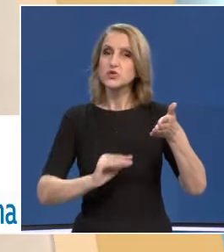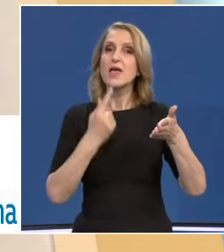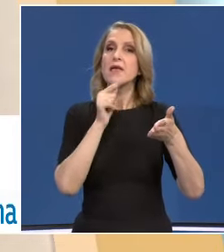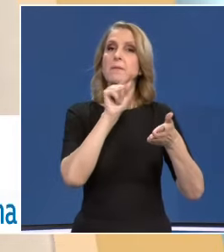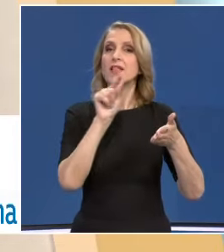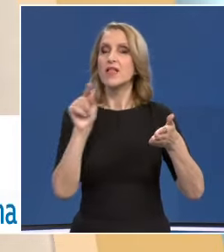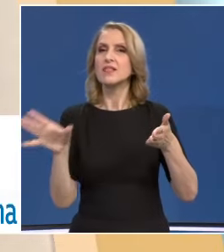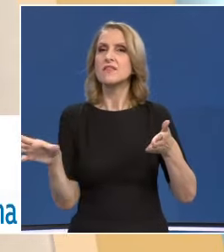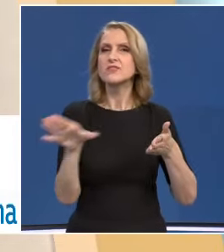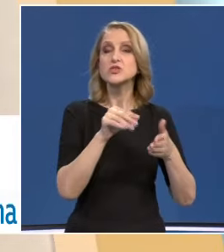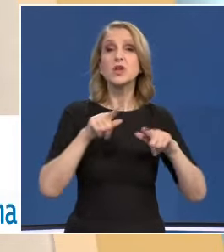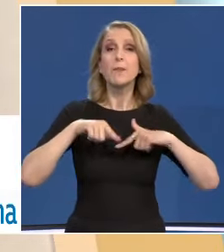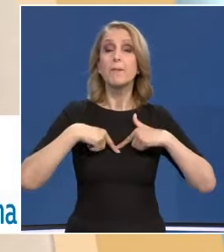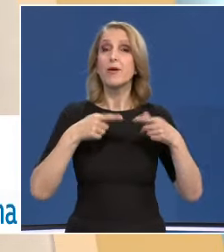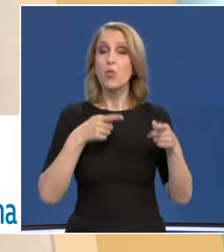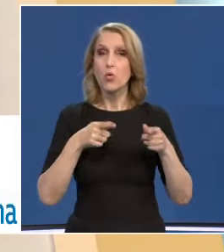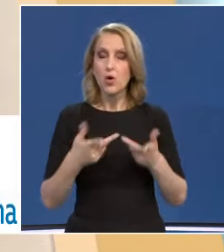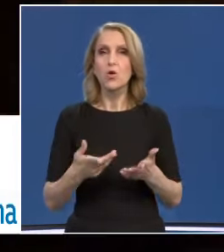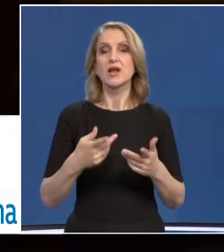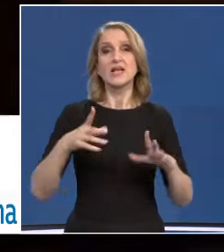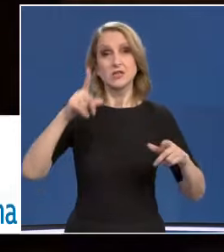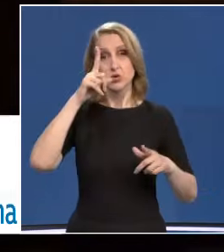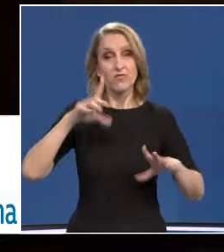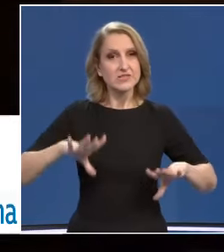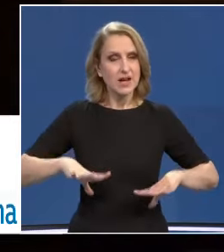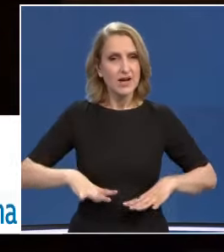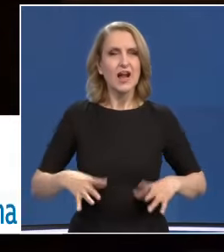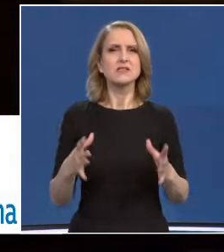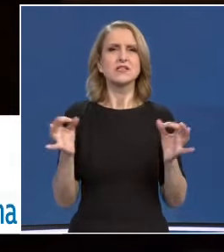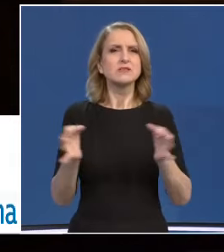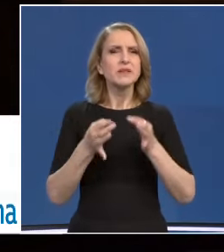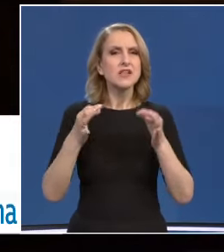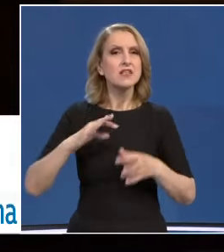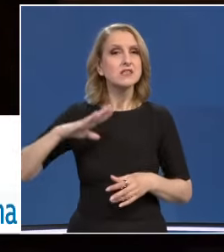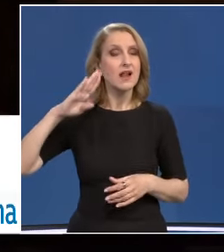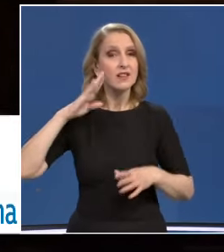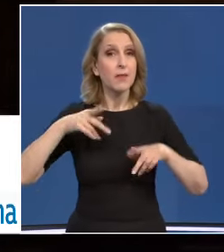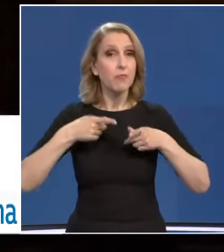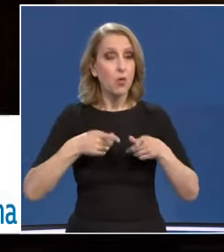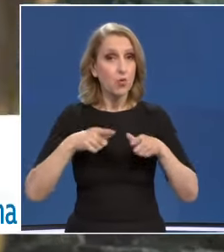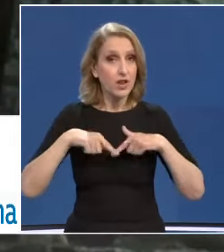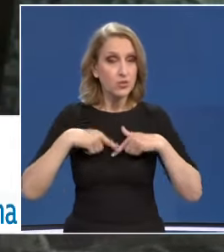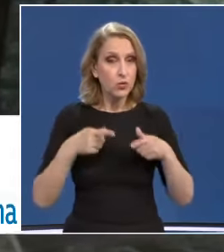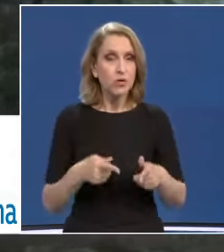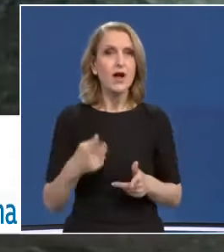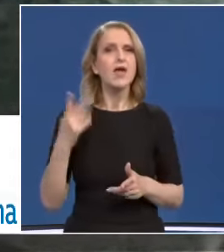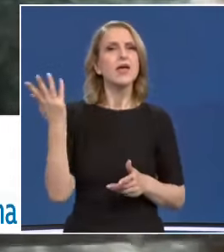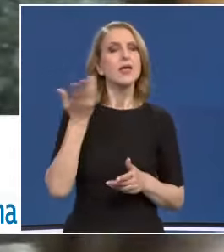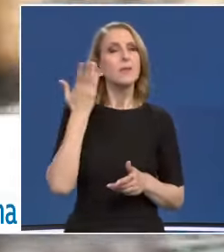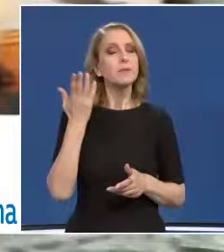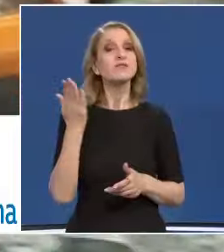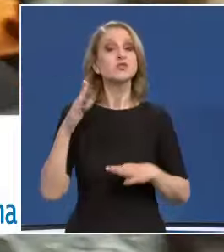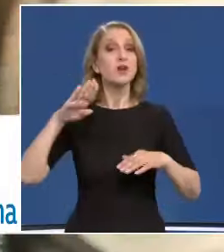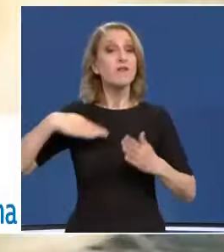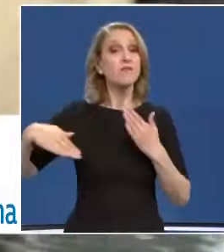имената на прокурори от Софийската градска, Върховната касационна, от Специализираната прокуратура и бивш висш служител от Националното